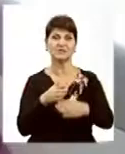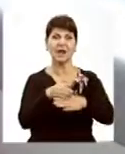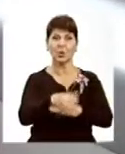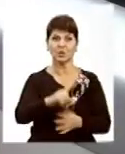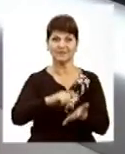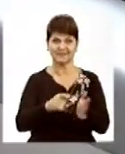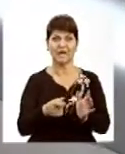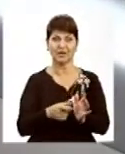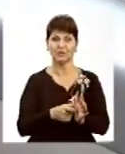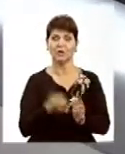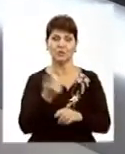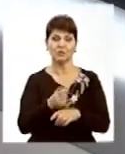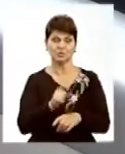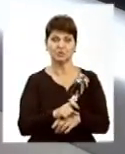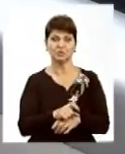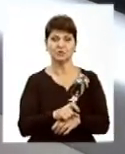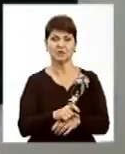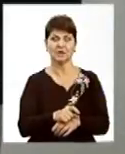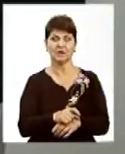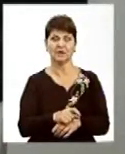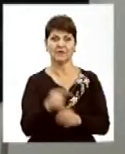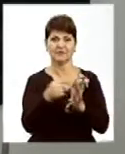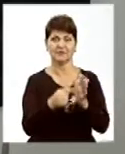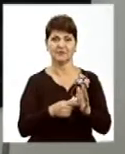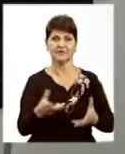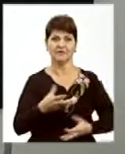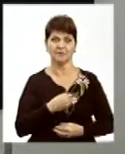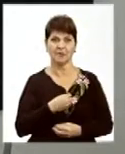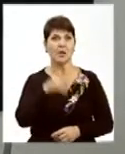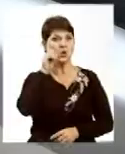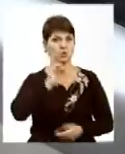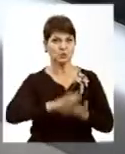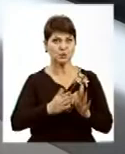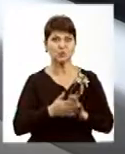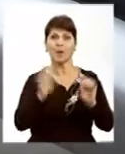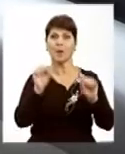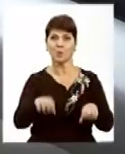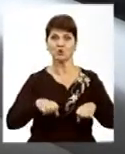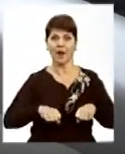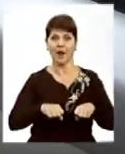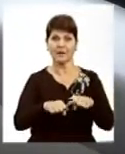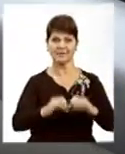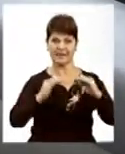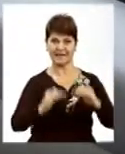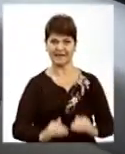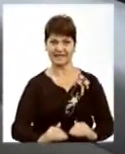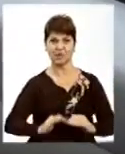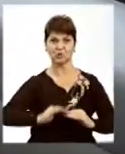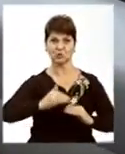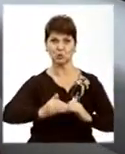Дуже подобається ці такі трамваї, зручні вони. І колясочку можна завести низько, ступенечки.